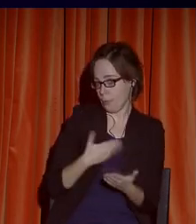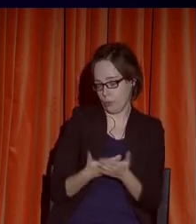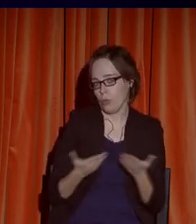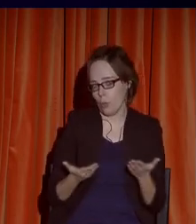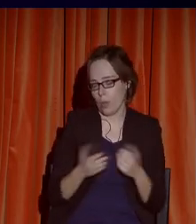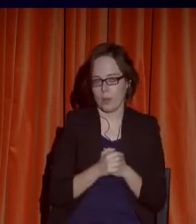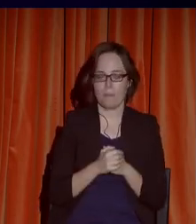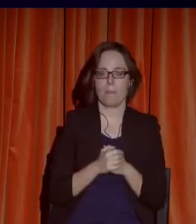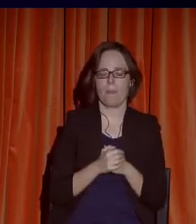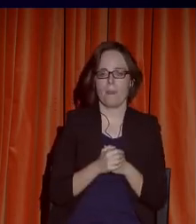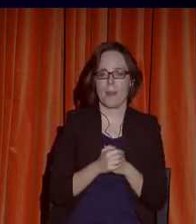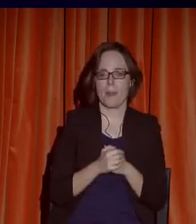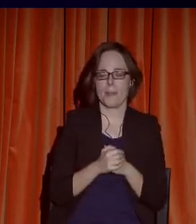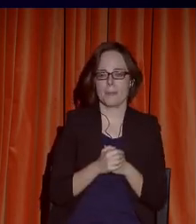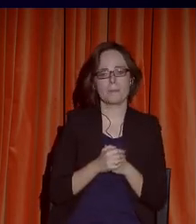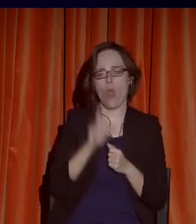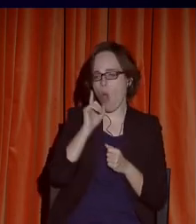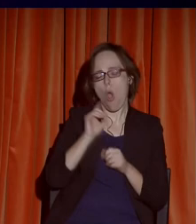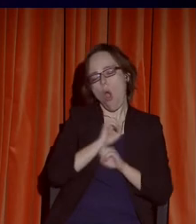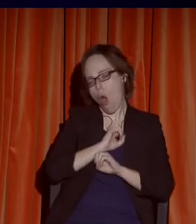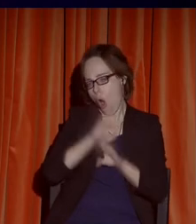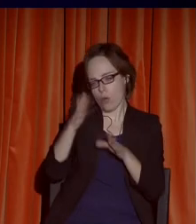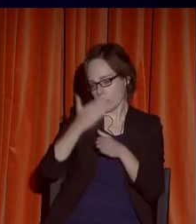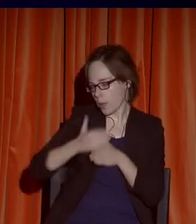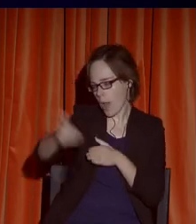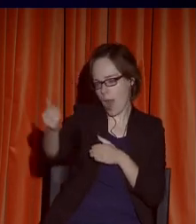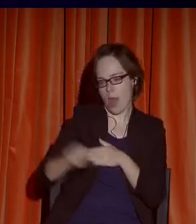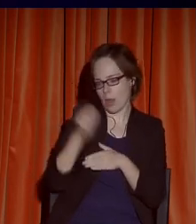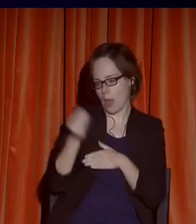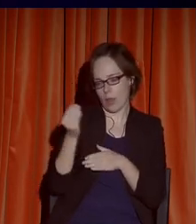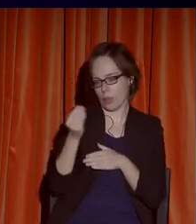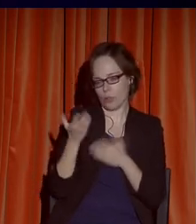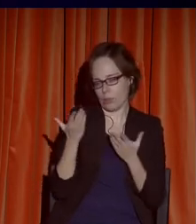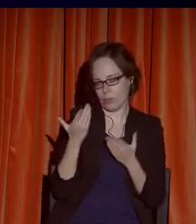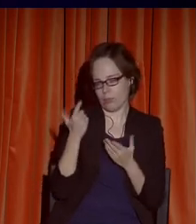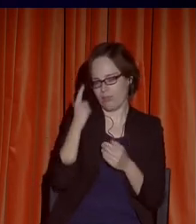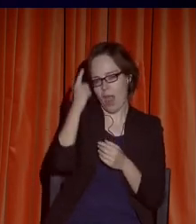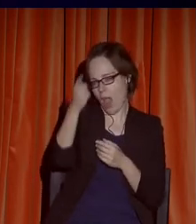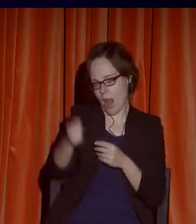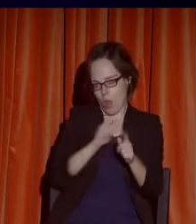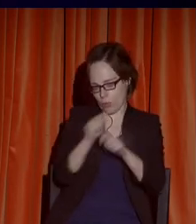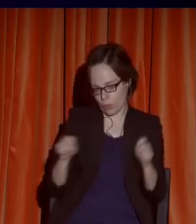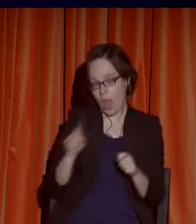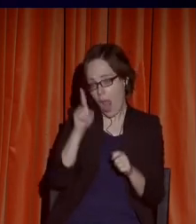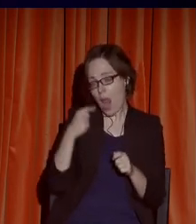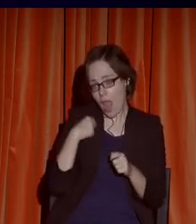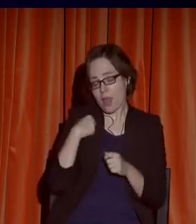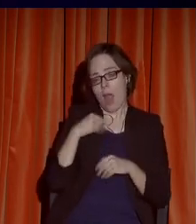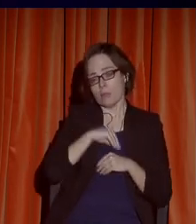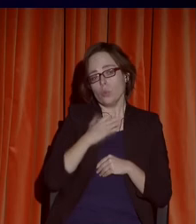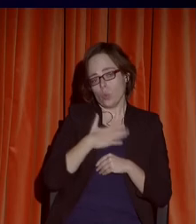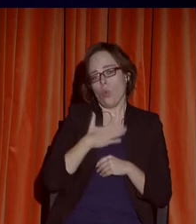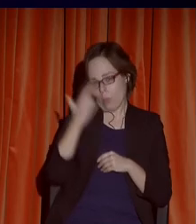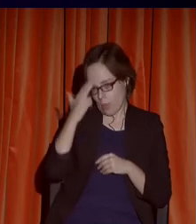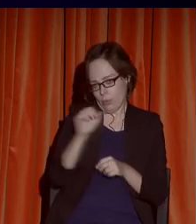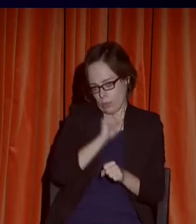przykładem. I oczywiście przed nami długa droga, ale jestem naprawdę pełna nadziei, którą sobie pozwalam